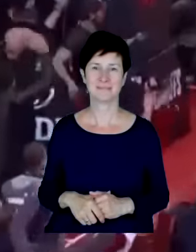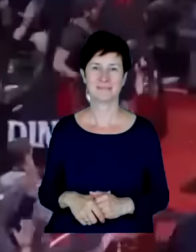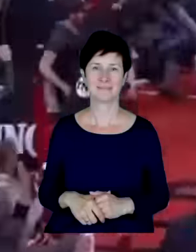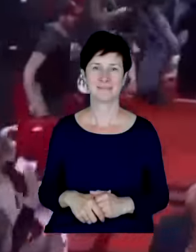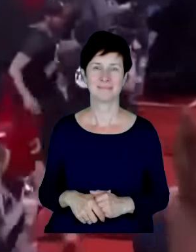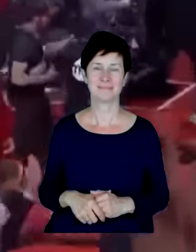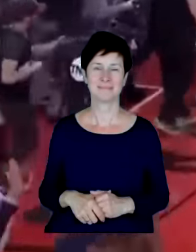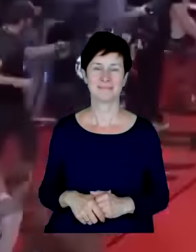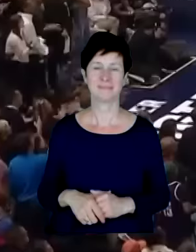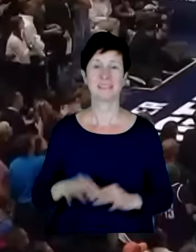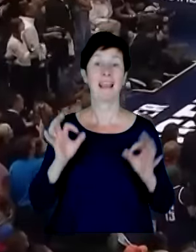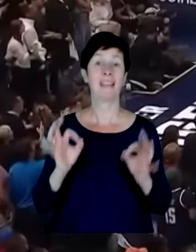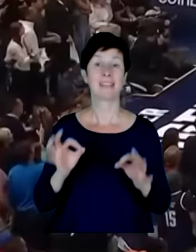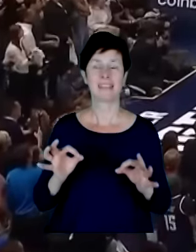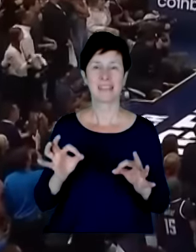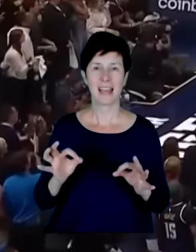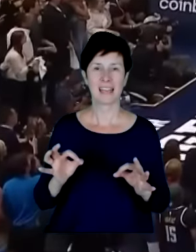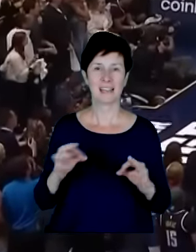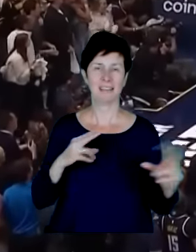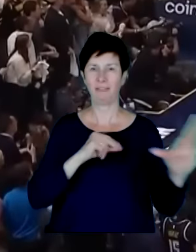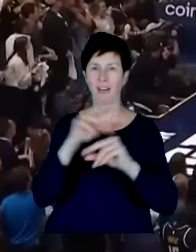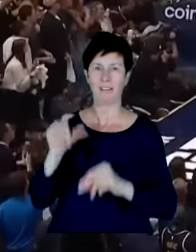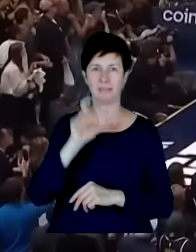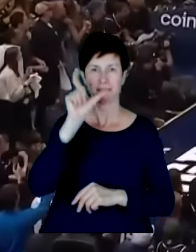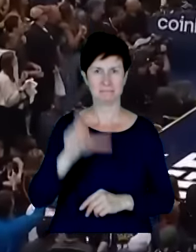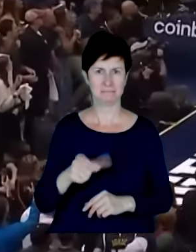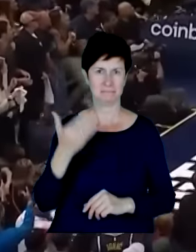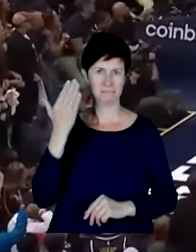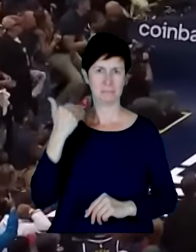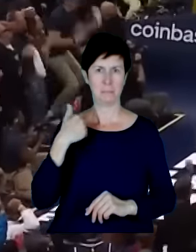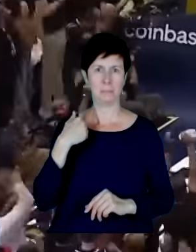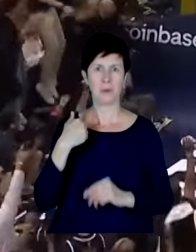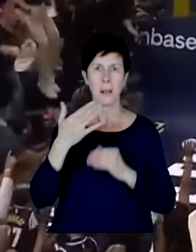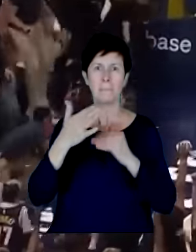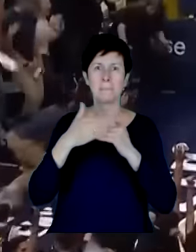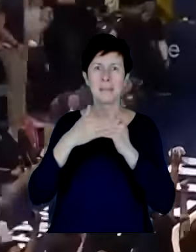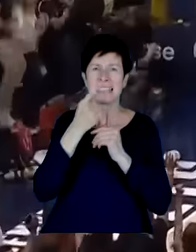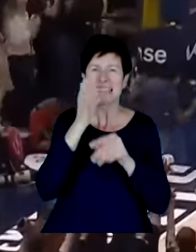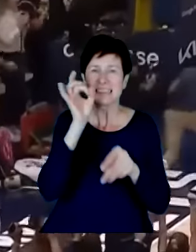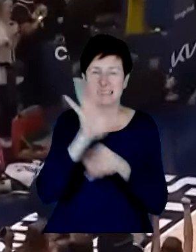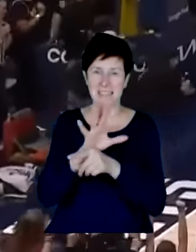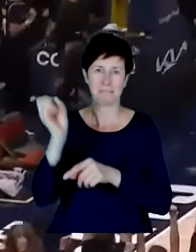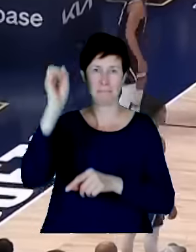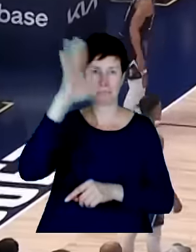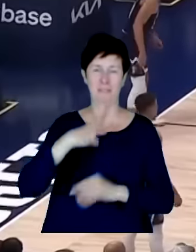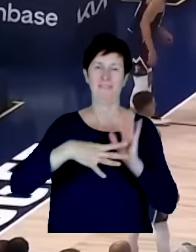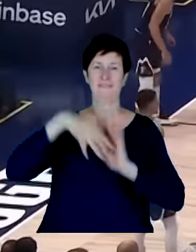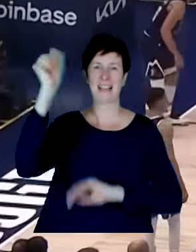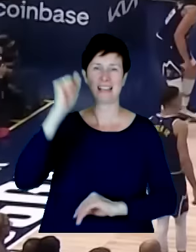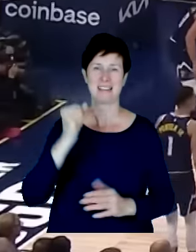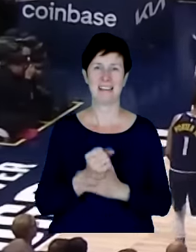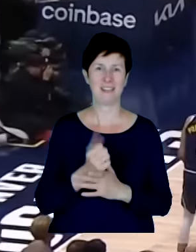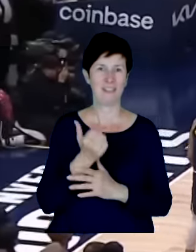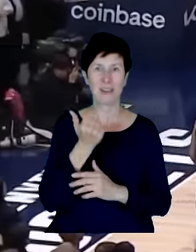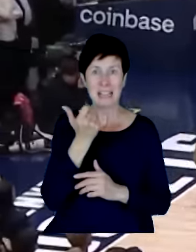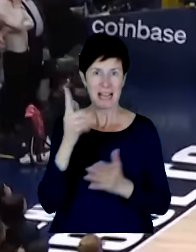popisujący świata jest Jamal przed tygodniem rzucił na mniej niż sekundę przed końcem meczu ersi sztuki tej dokonał po raz kolejny